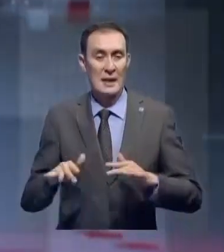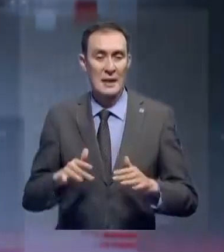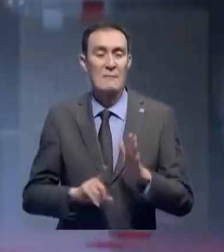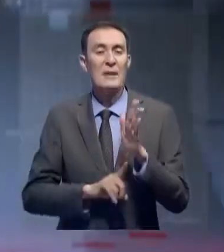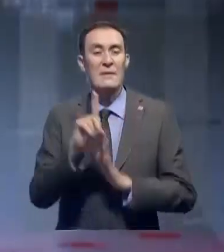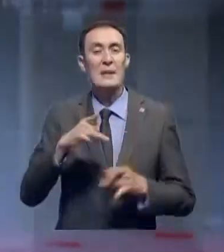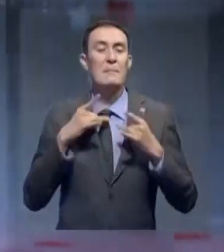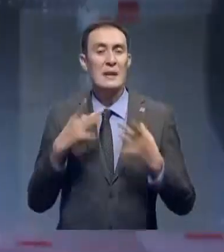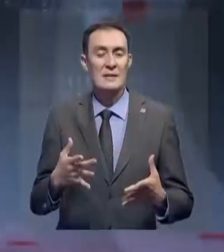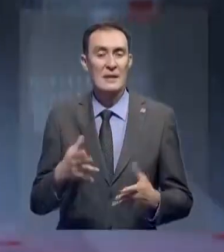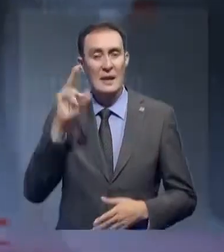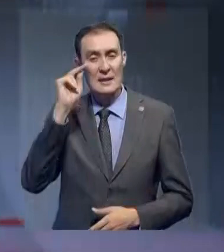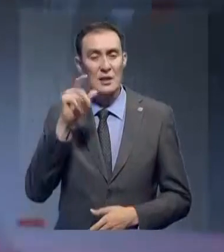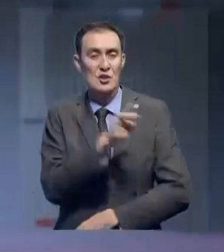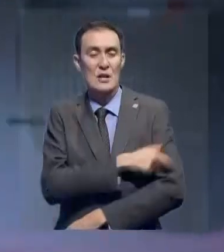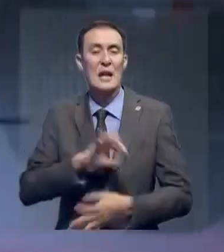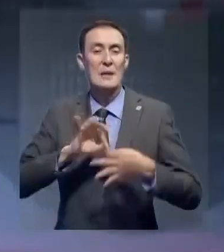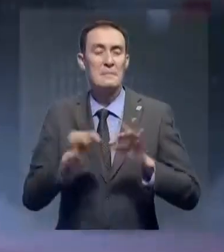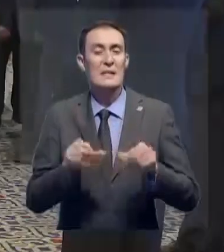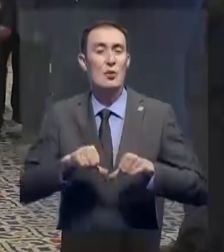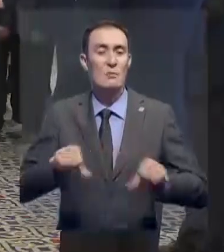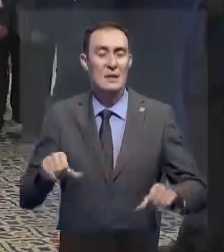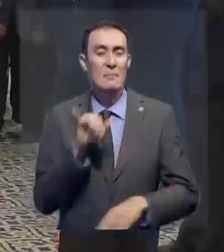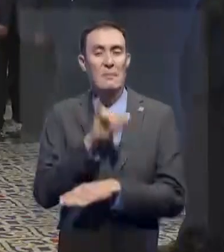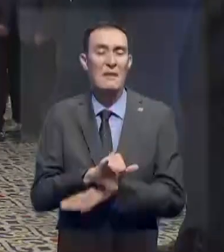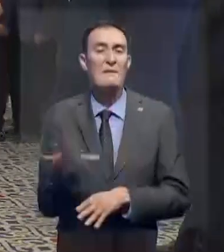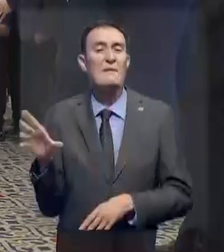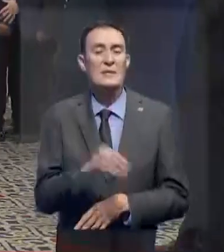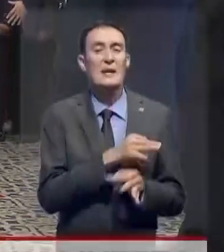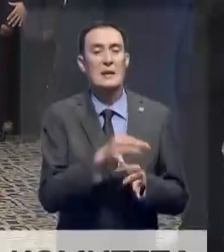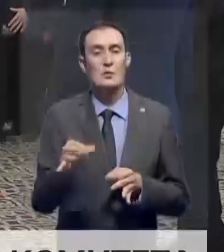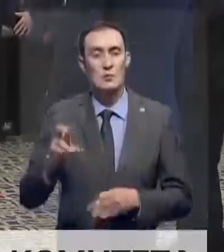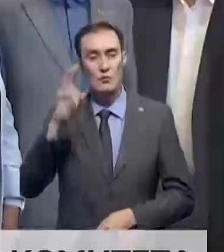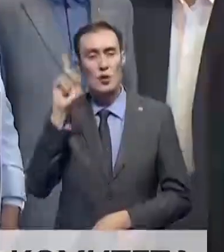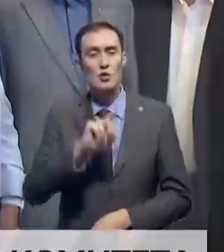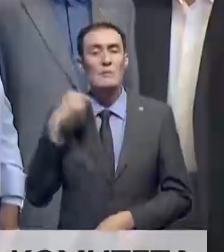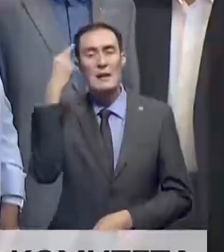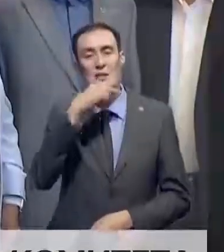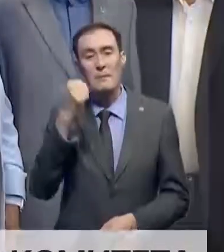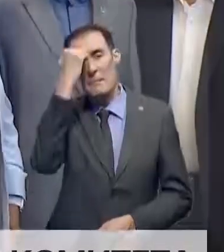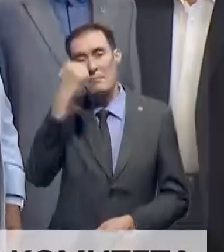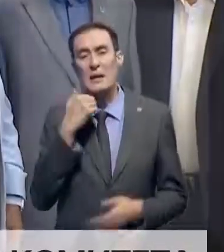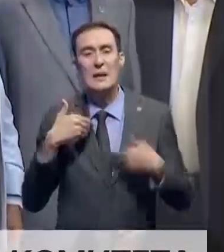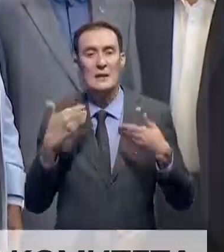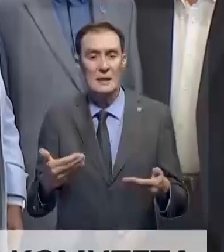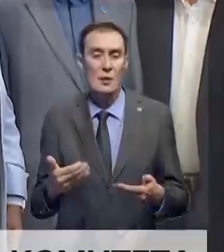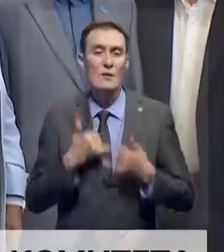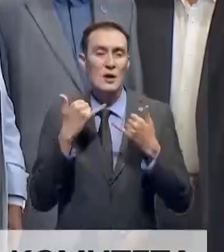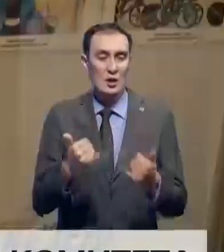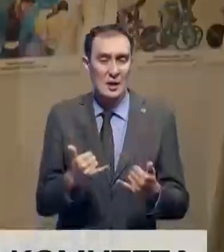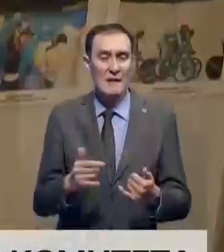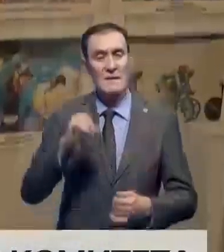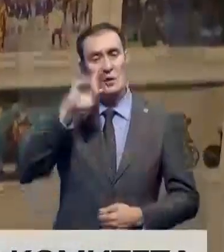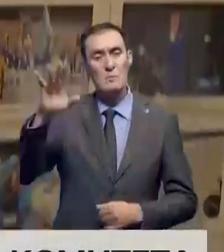В преддверии празднования этой даты члены Олимпийского комитета побывали во всех регионах страны, чтобы лично поблагодарить и отдать дань